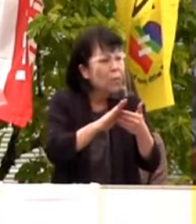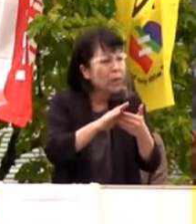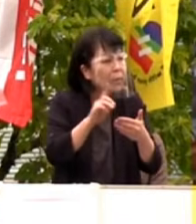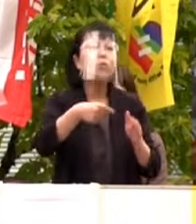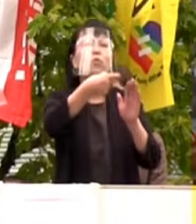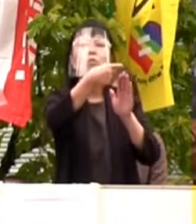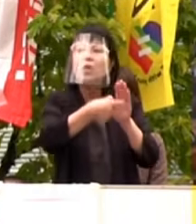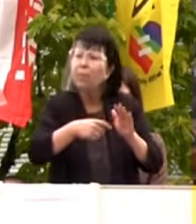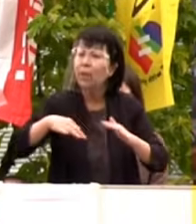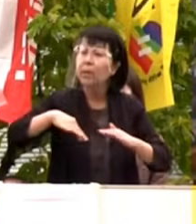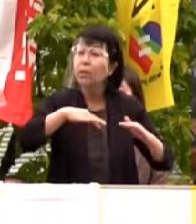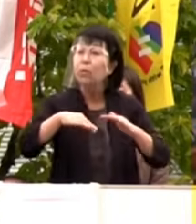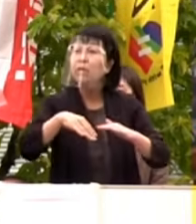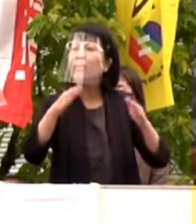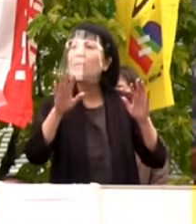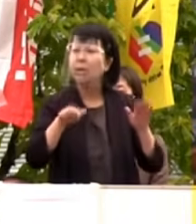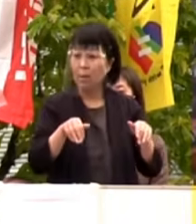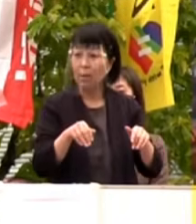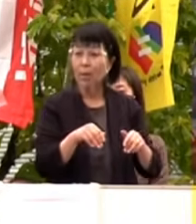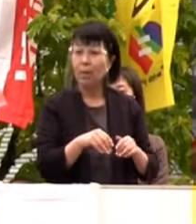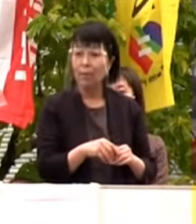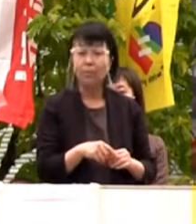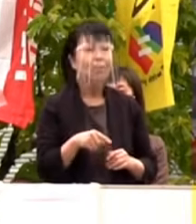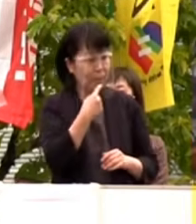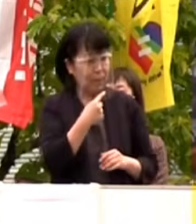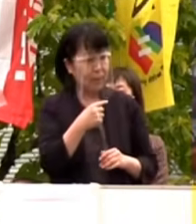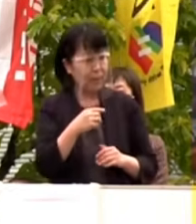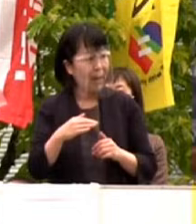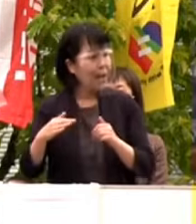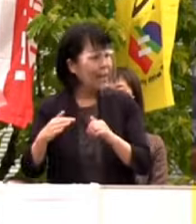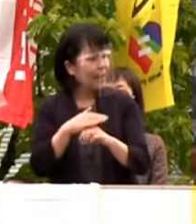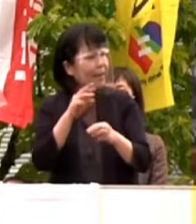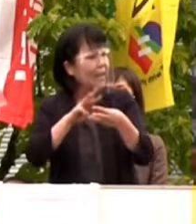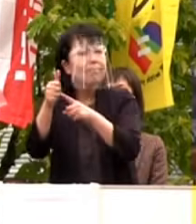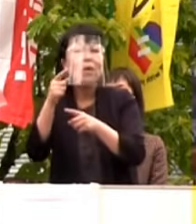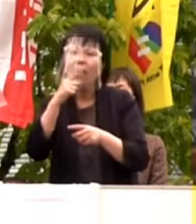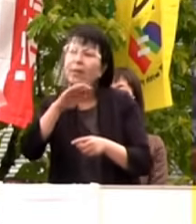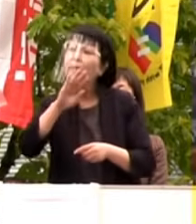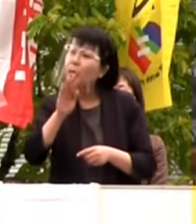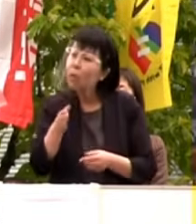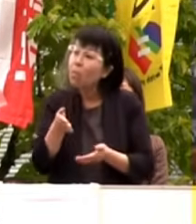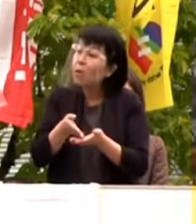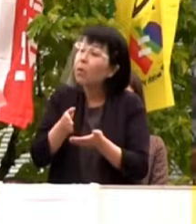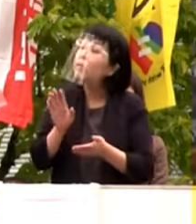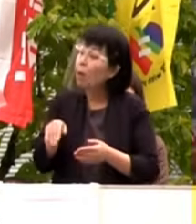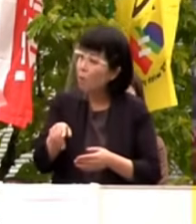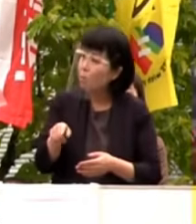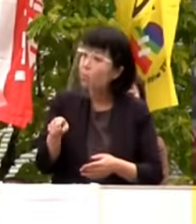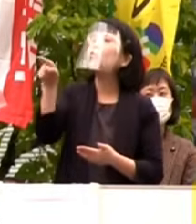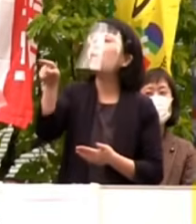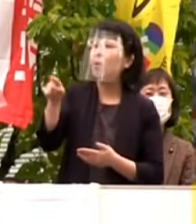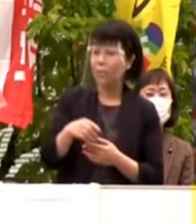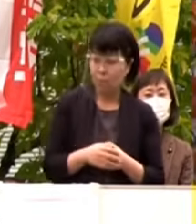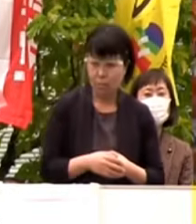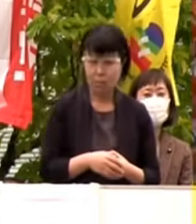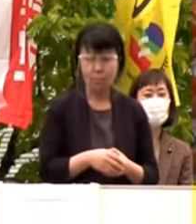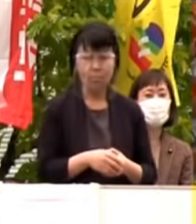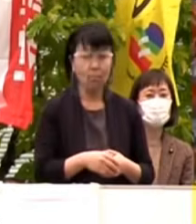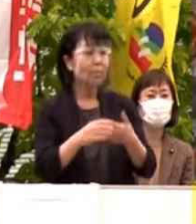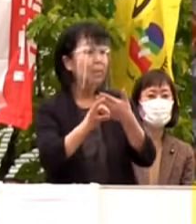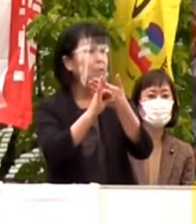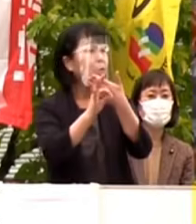論になりました。私は岸田さんには悪いけど、岸田さんに言いました。阻んでるのはあなたです。例えば皆